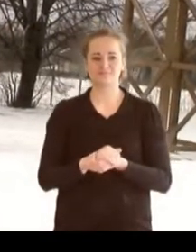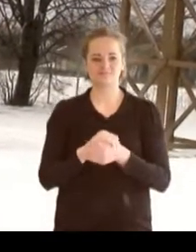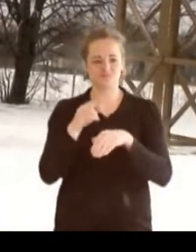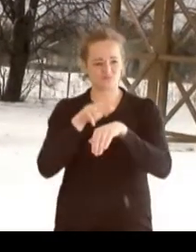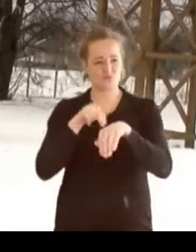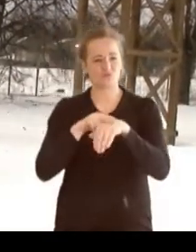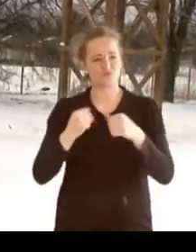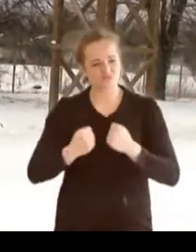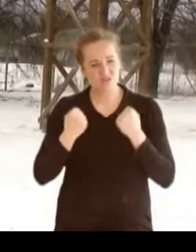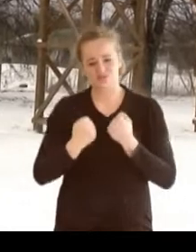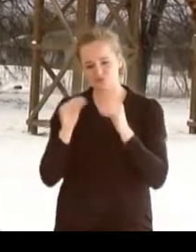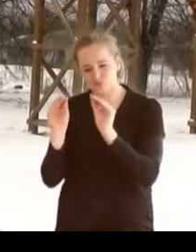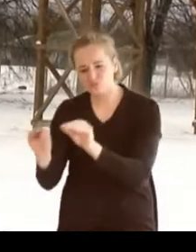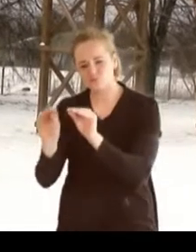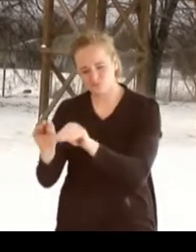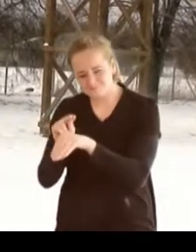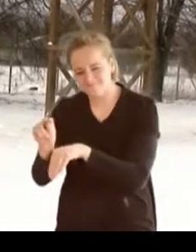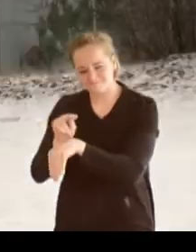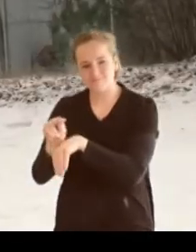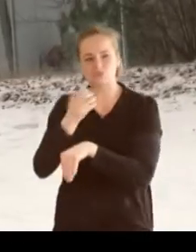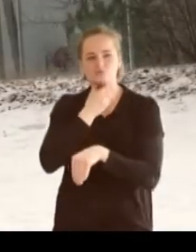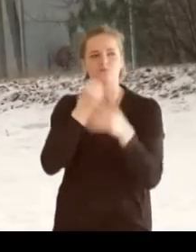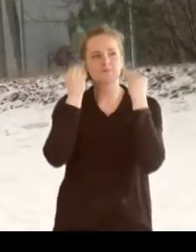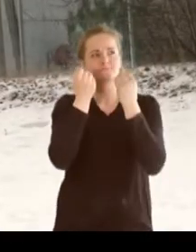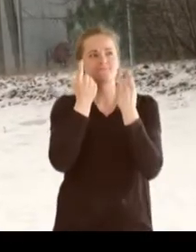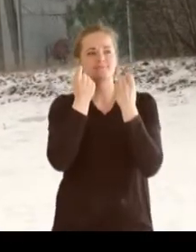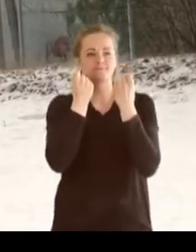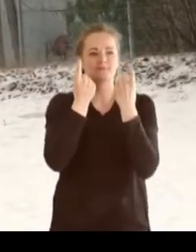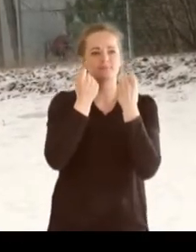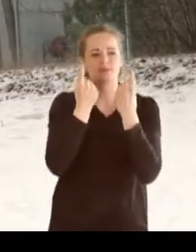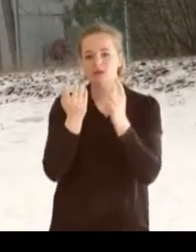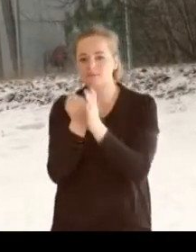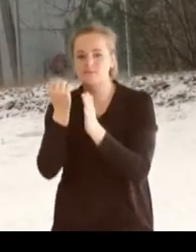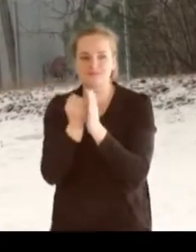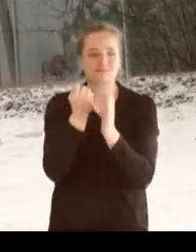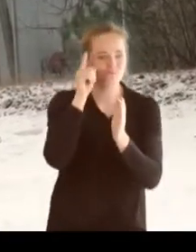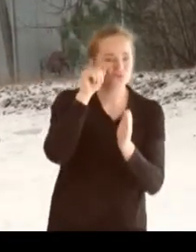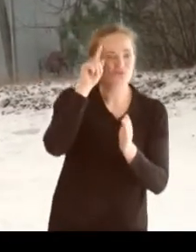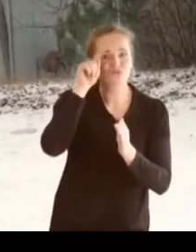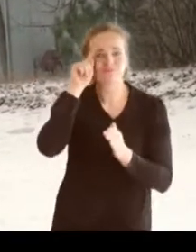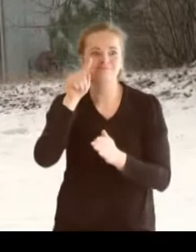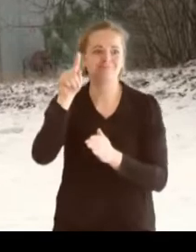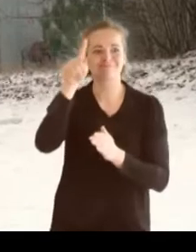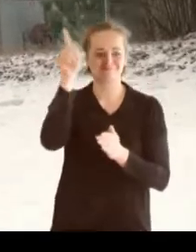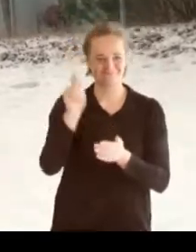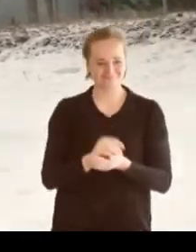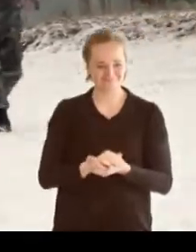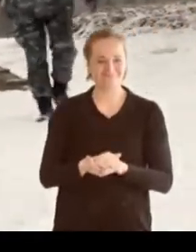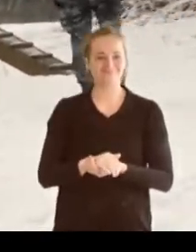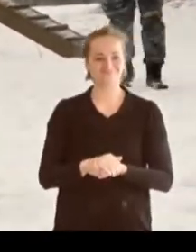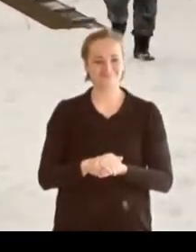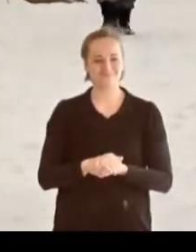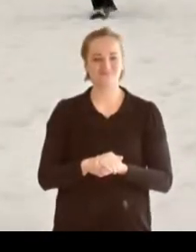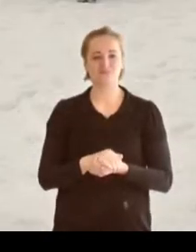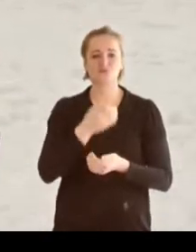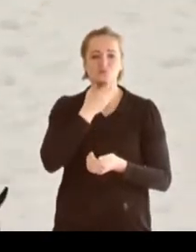šitiem keturkojam pagalbininkam būtų ne tik tarnyba, kažkokia sunki, bet įdomus darbas